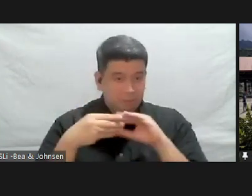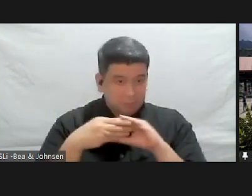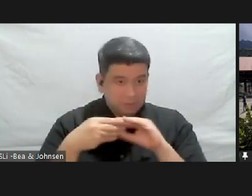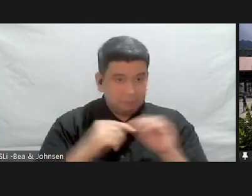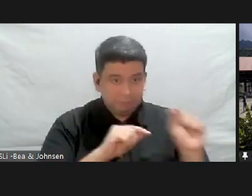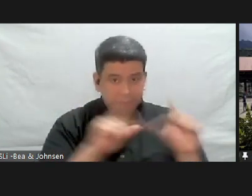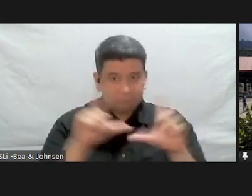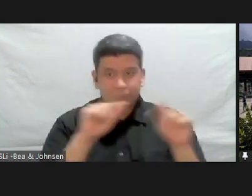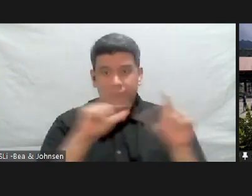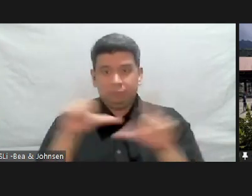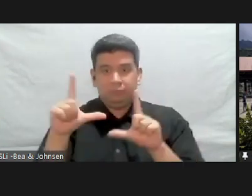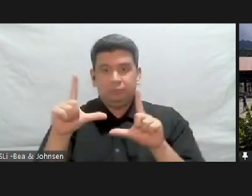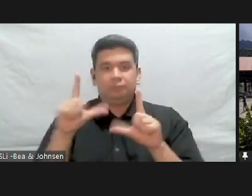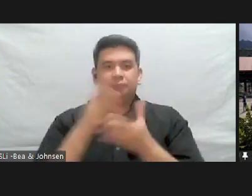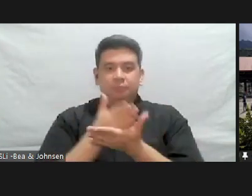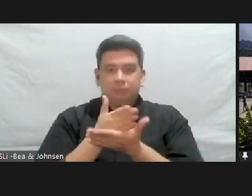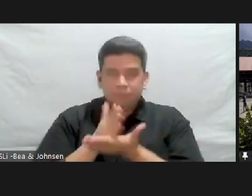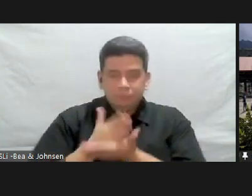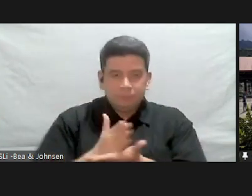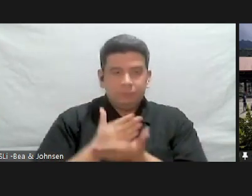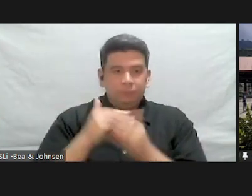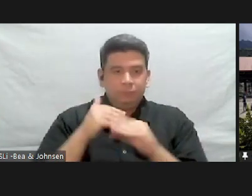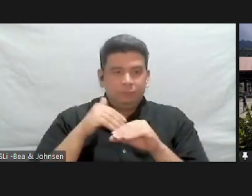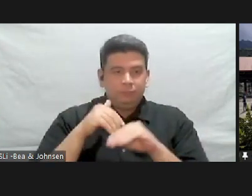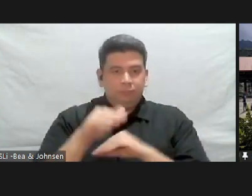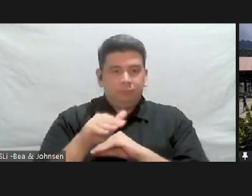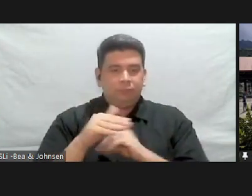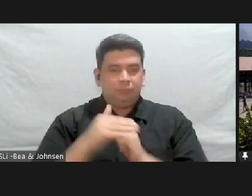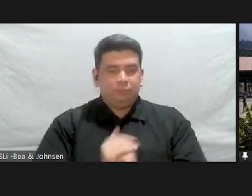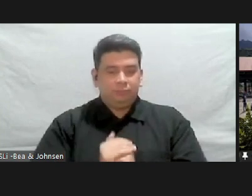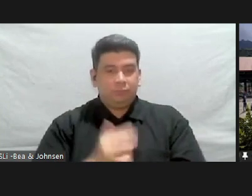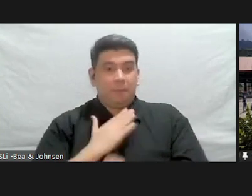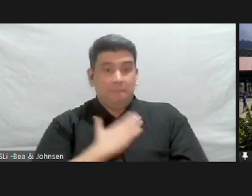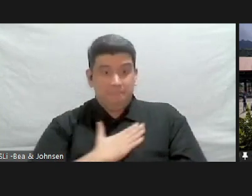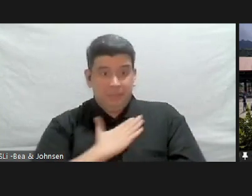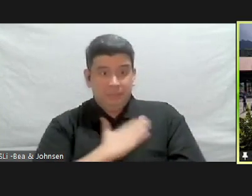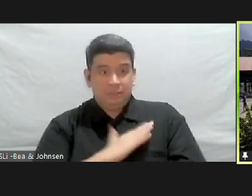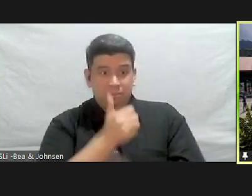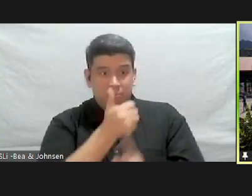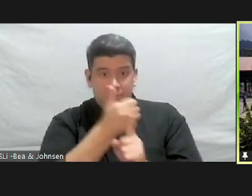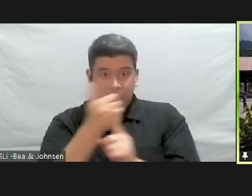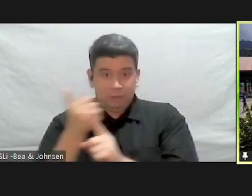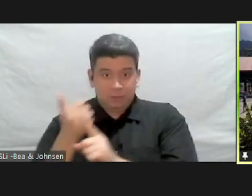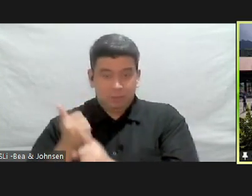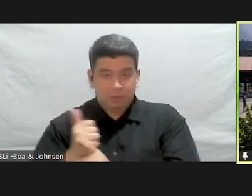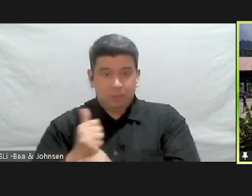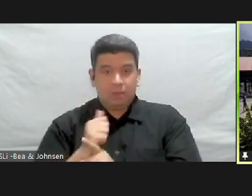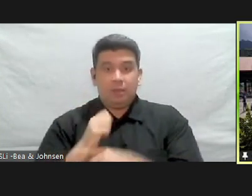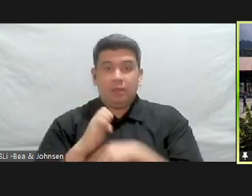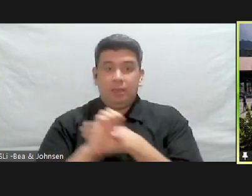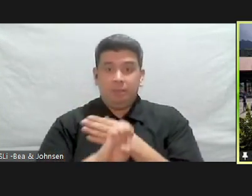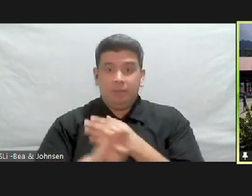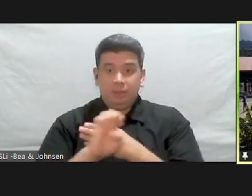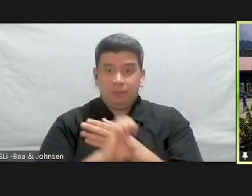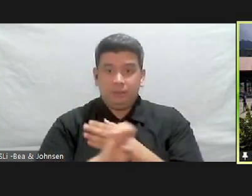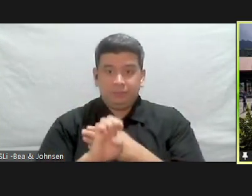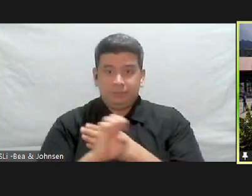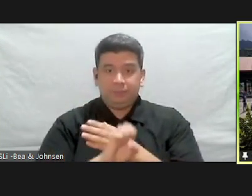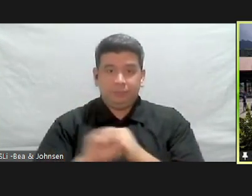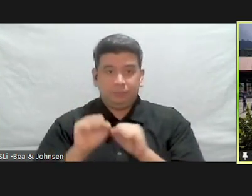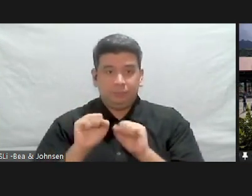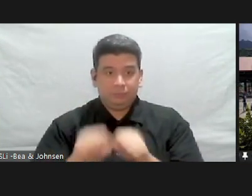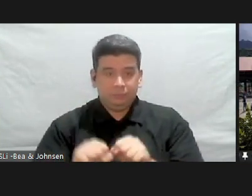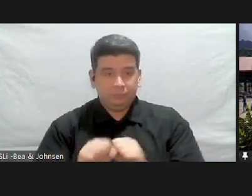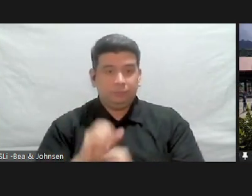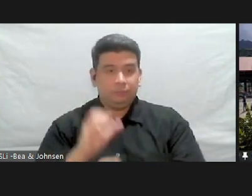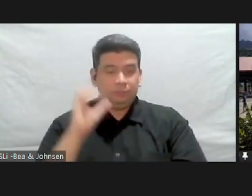us yung inyong mga emails para po mapadala. Ma'am Ched, please share your presentation, Kaipang, no? And